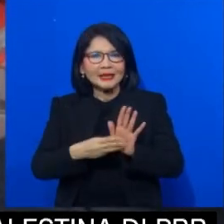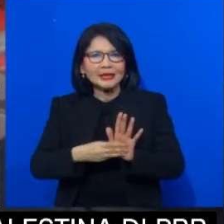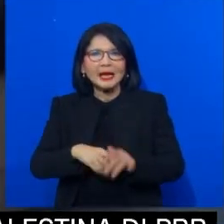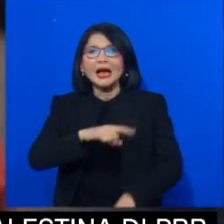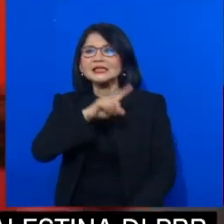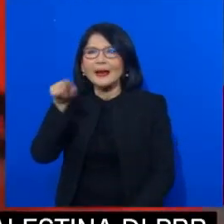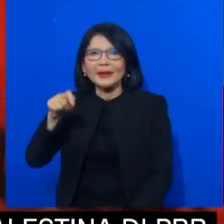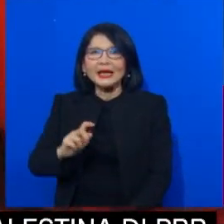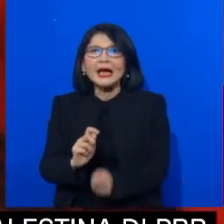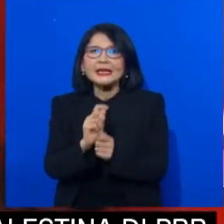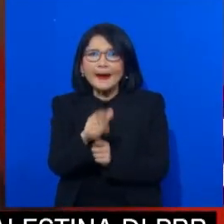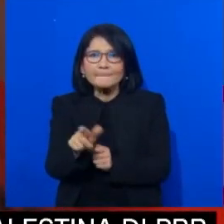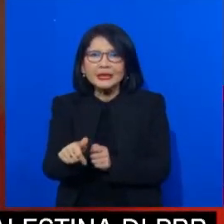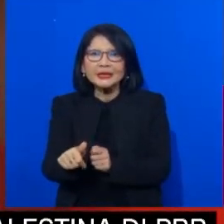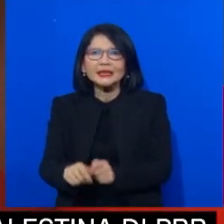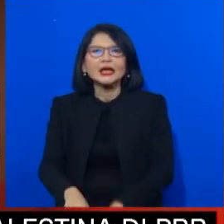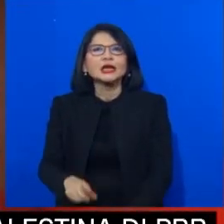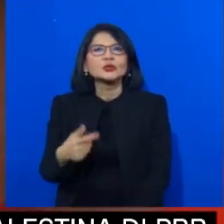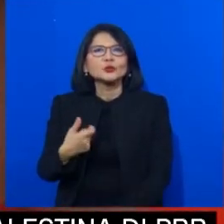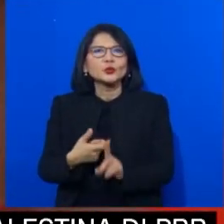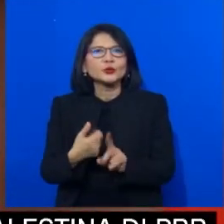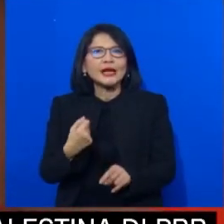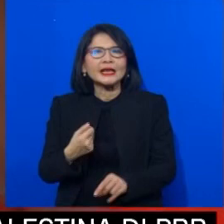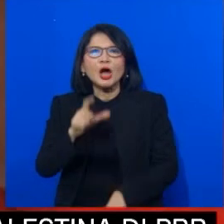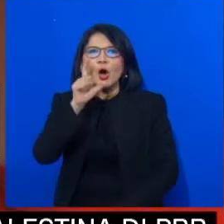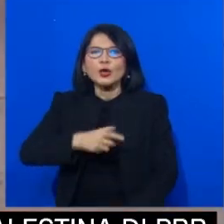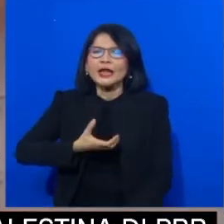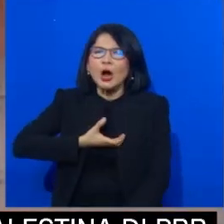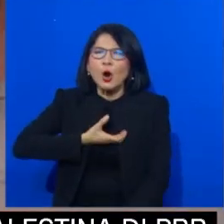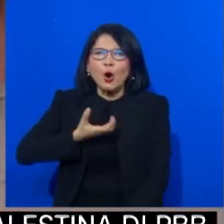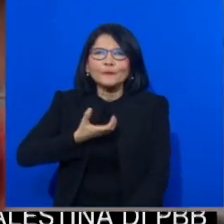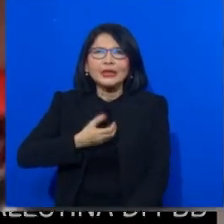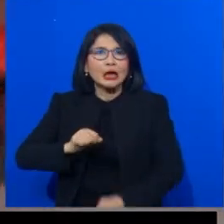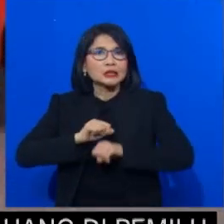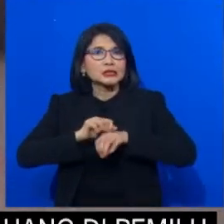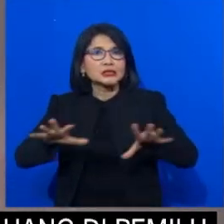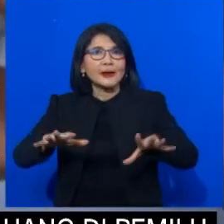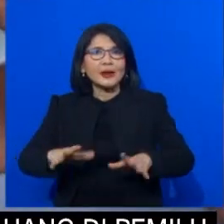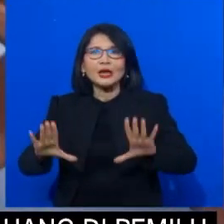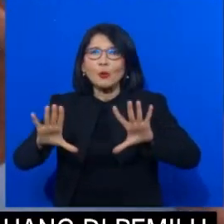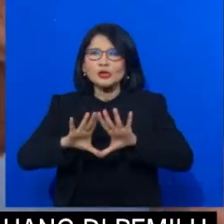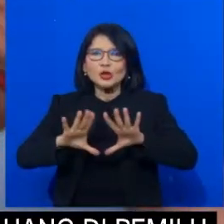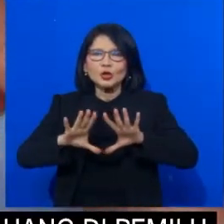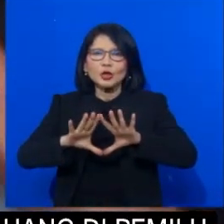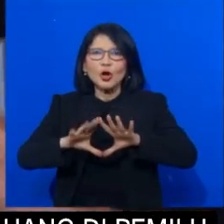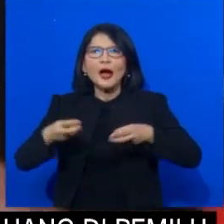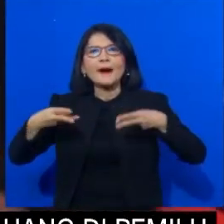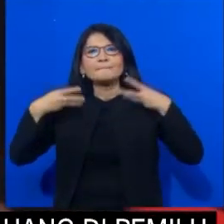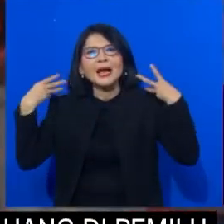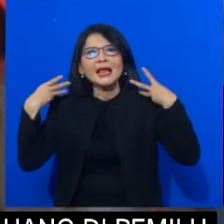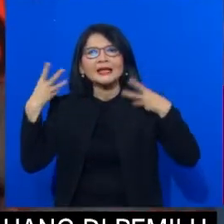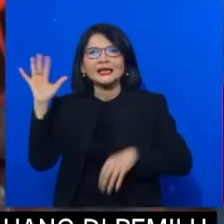pembeli miniatur pesawat karyanya merupakan para penghobi RC Aero Modeling yang tersebar di wilayah Mojokerto, Malang, hingga